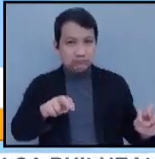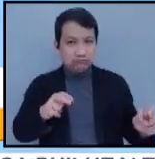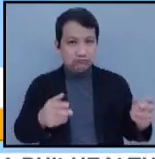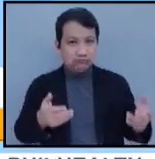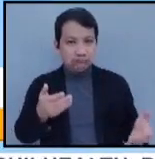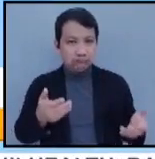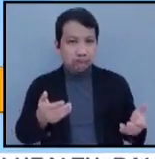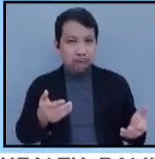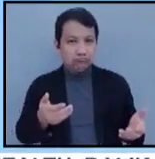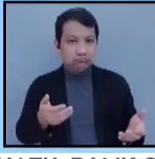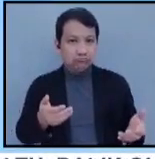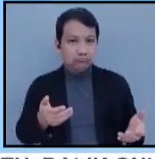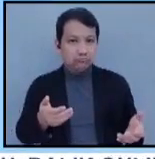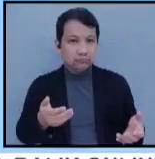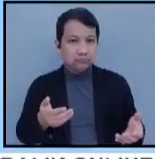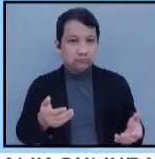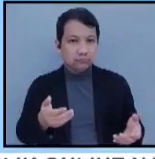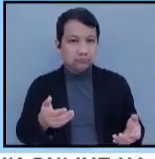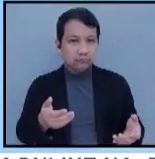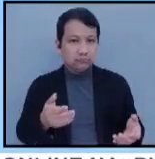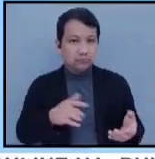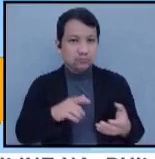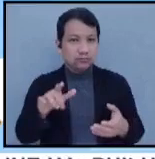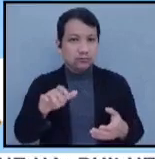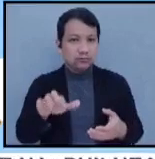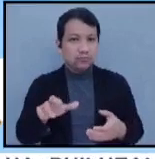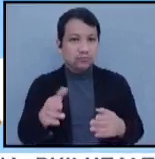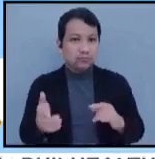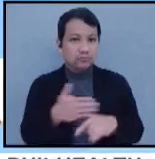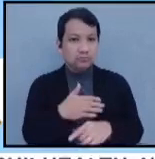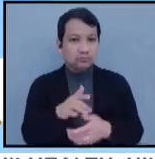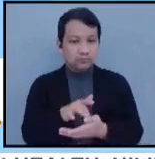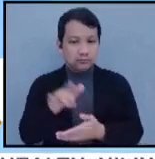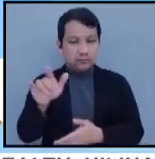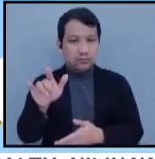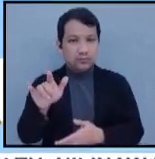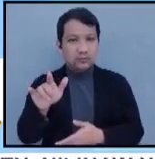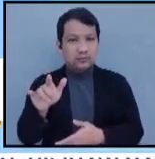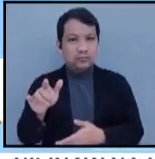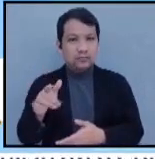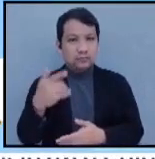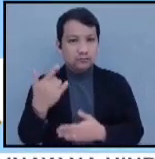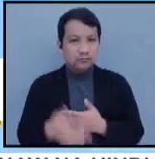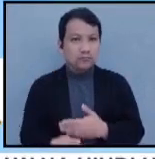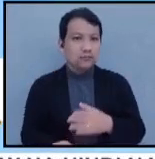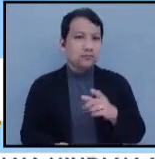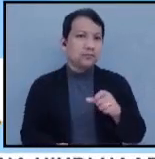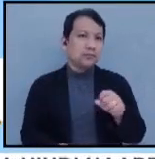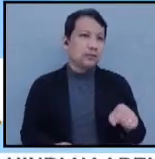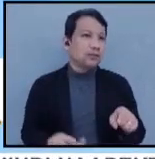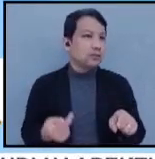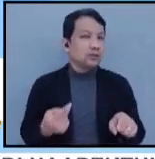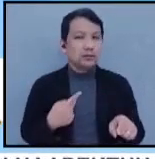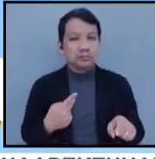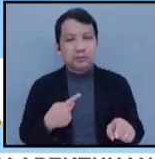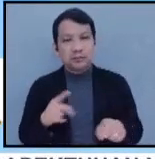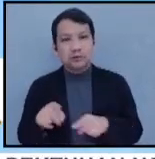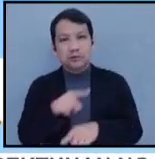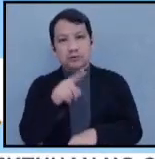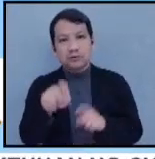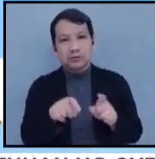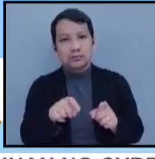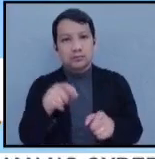yung sa aircraft, ano, bago mag-take off, secure yung mga lats, baka may mga baka bumagsak,